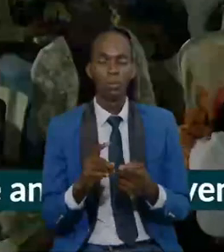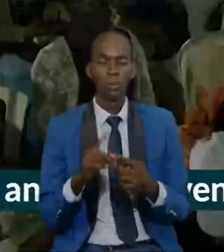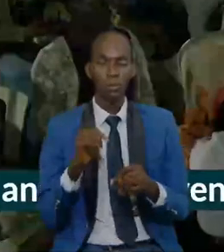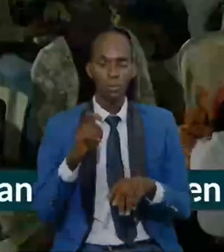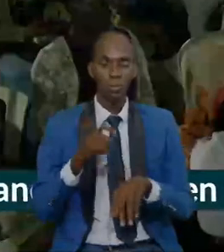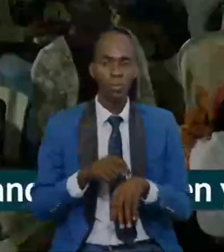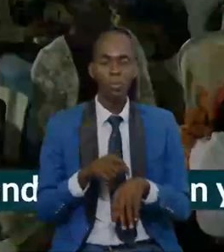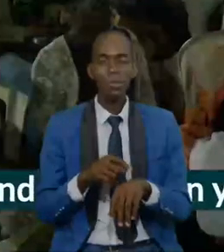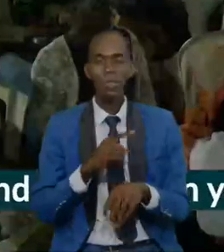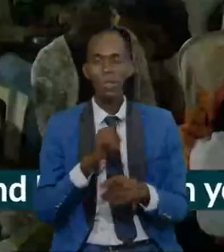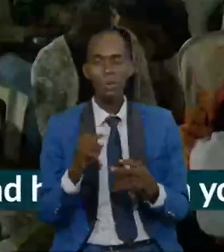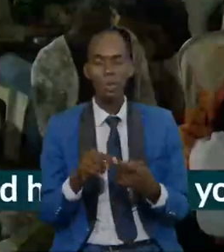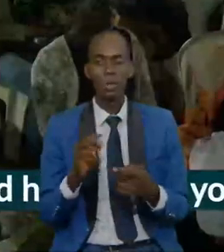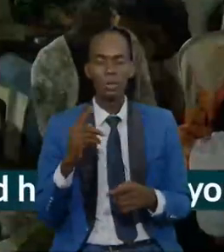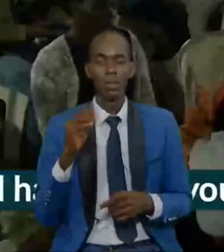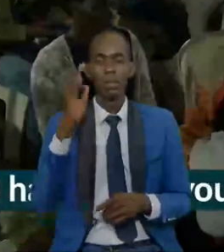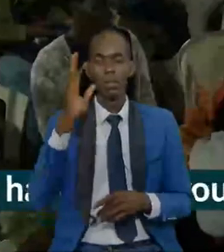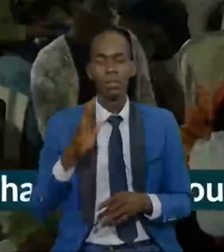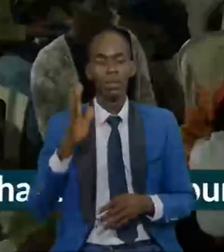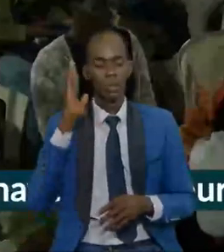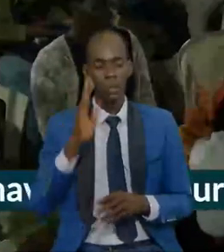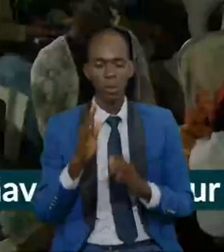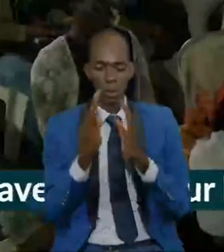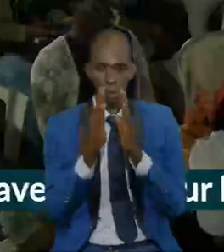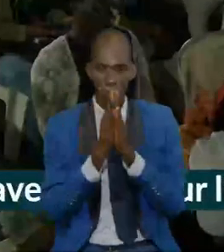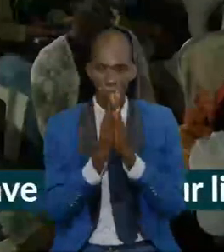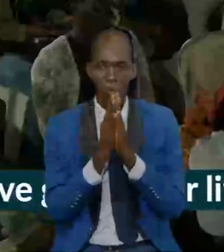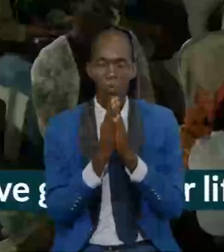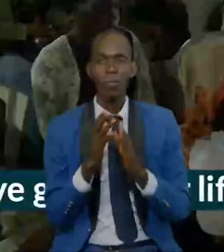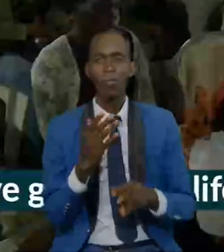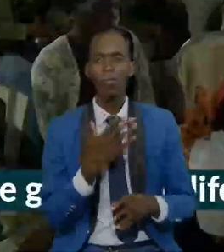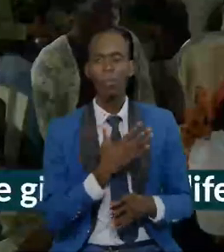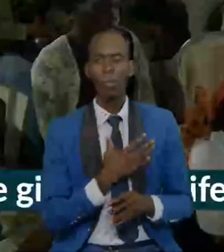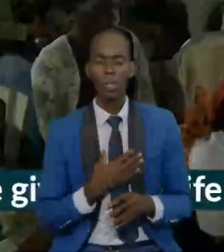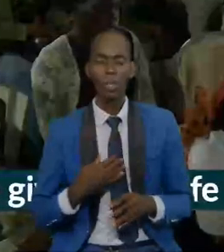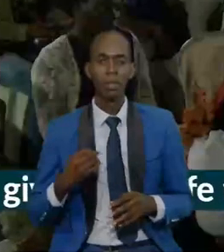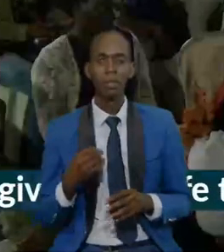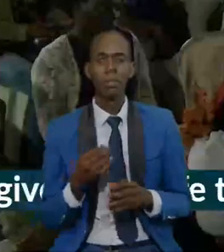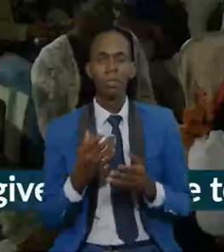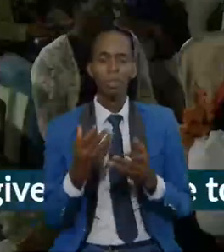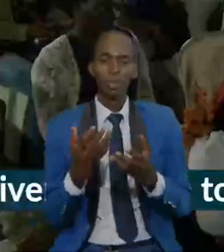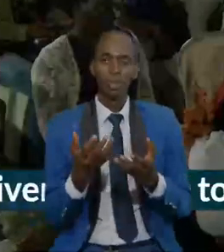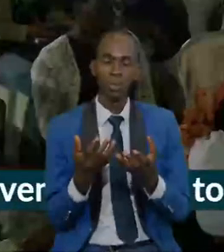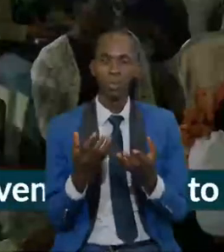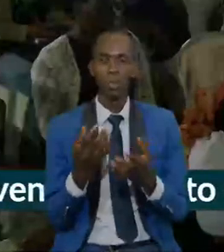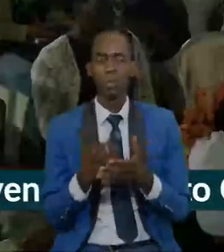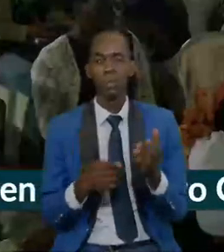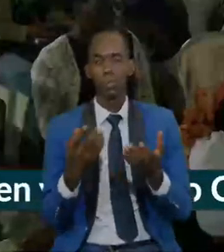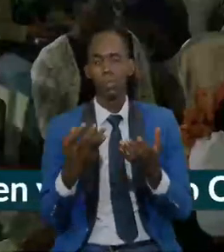to pray, and the interior, you desire what the Lord wants to do in your life tonight.